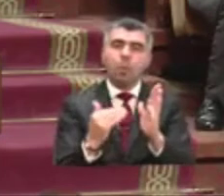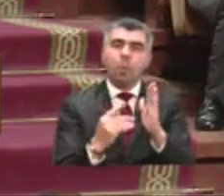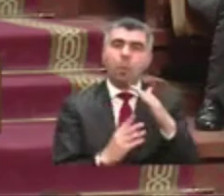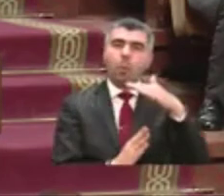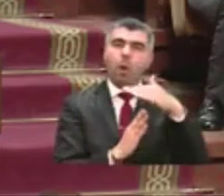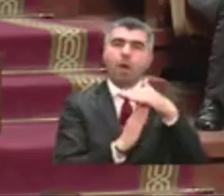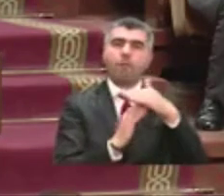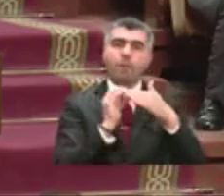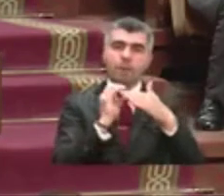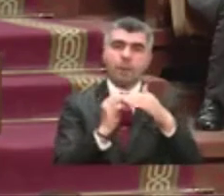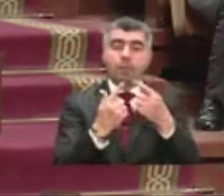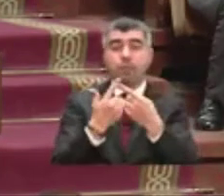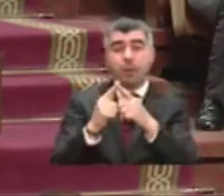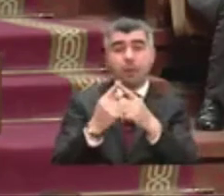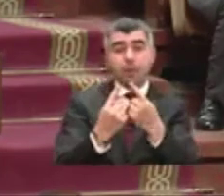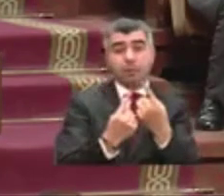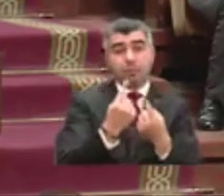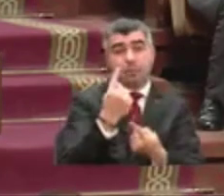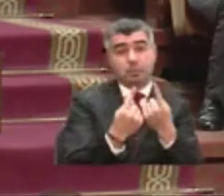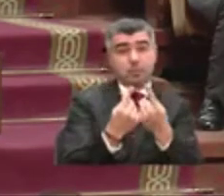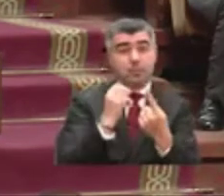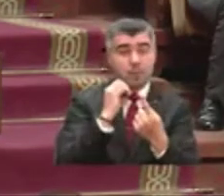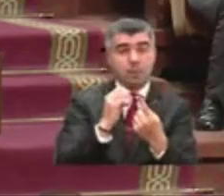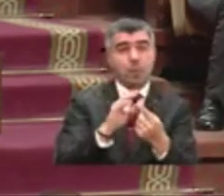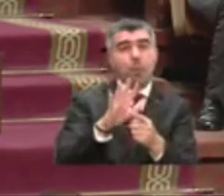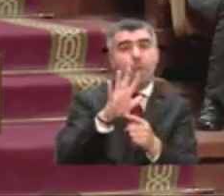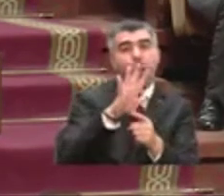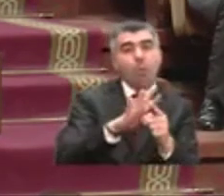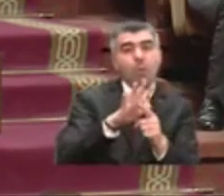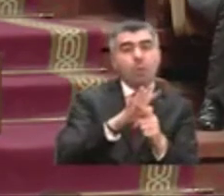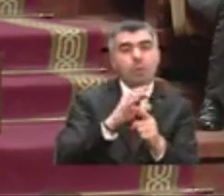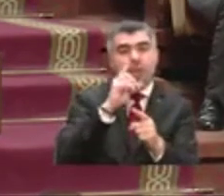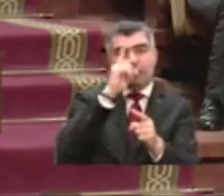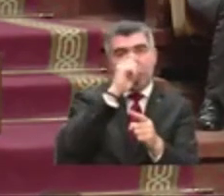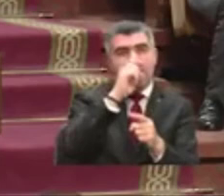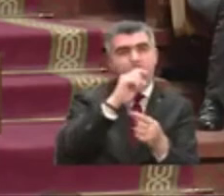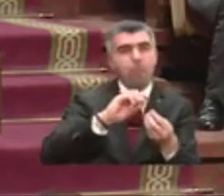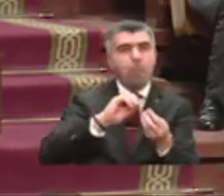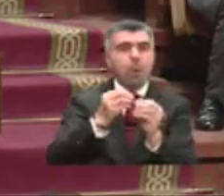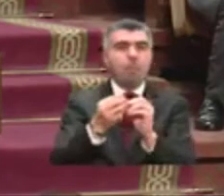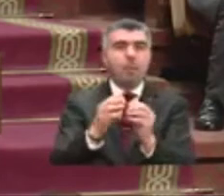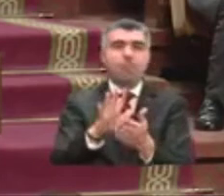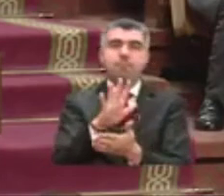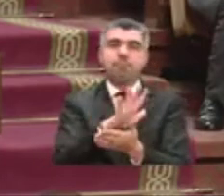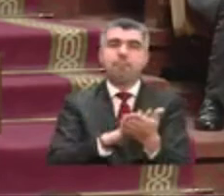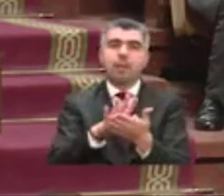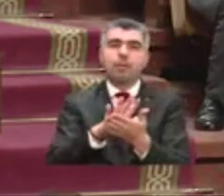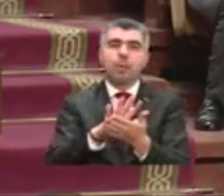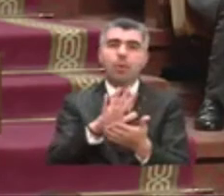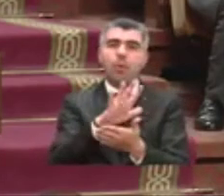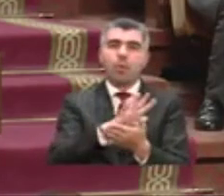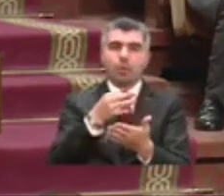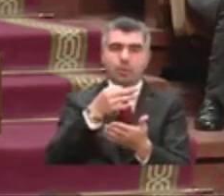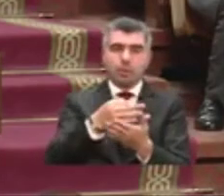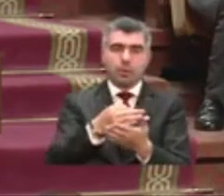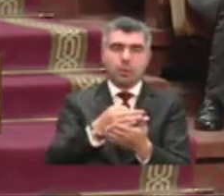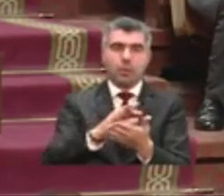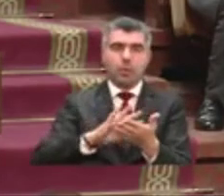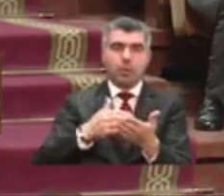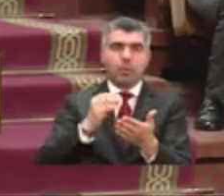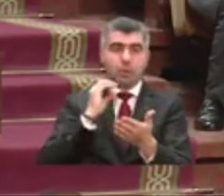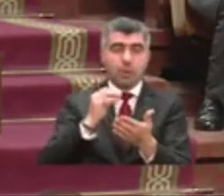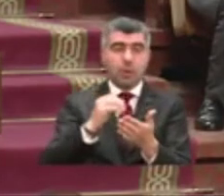على أنه يعجل فتح الخط البحري اللي كتهوى عليه الساكنة وتهوى عليه الجهة وتهوى عليه أبناء الجالية الأقاليم